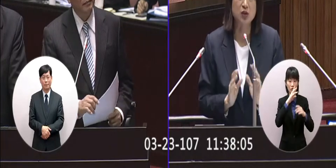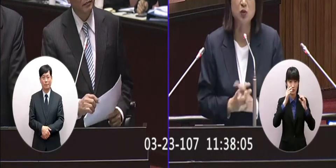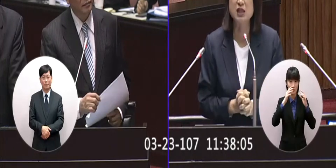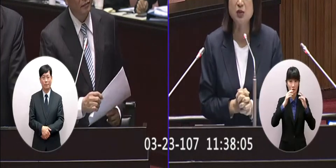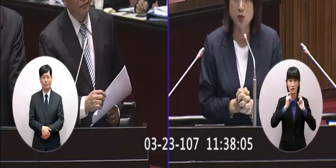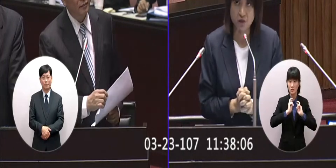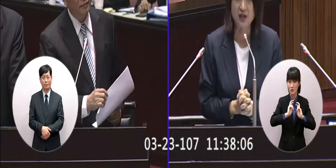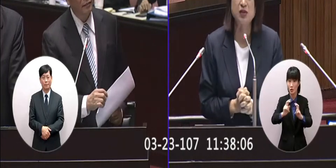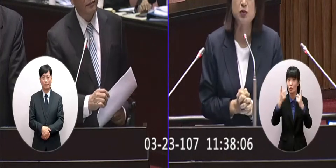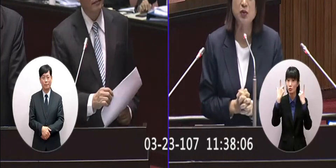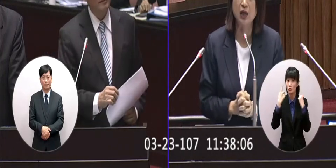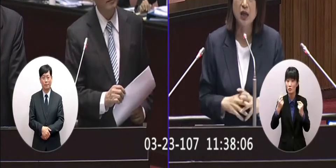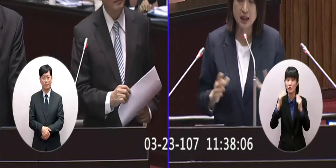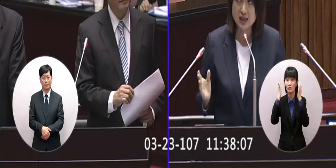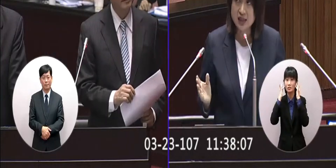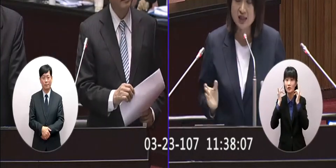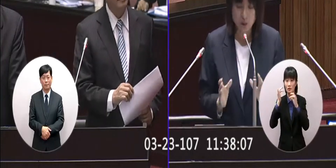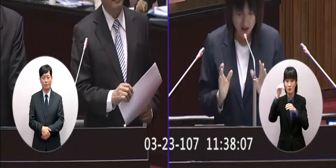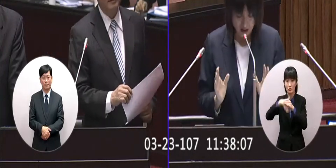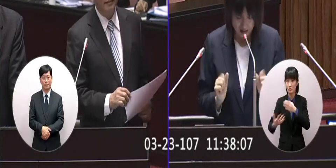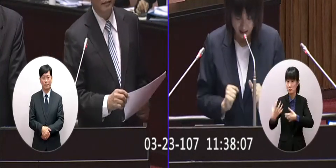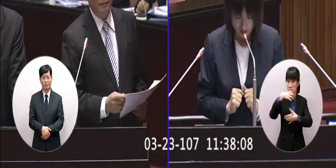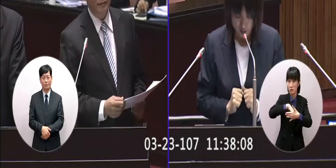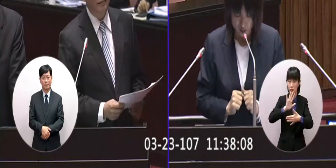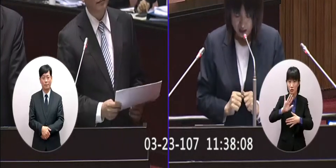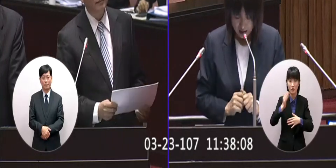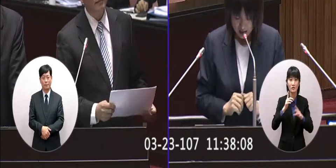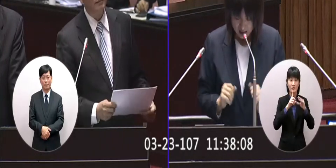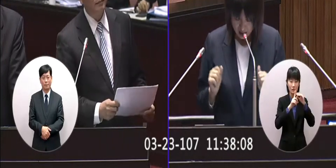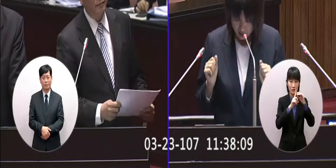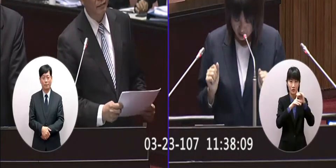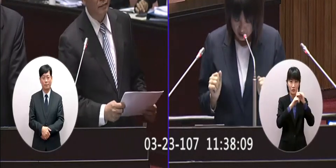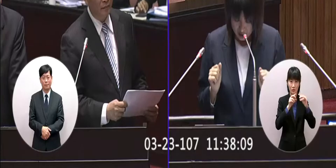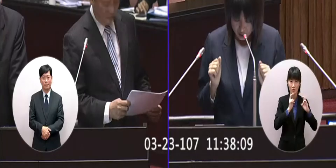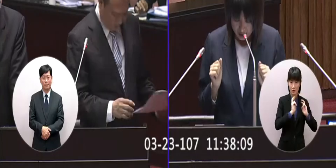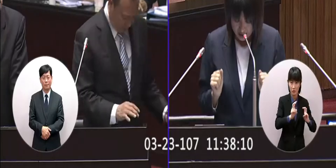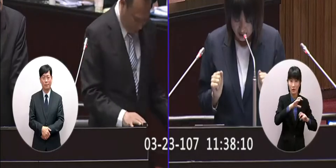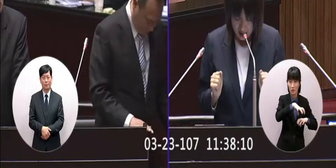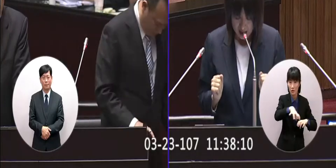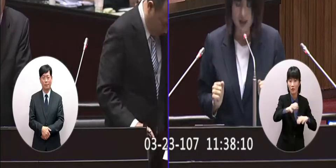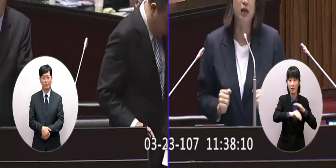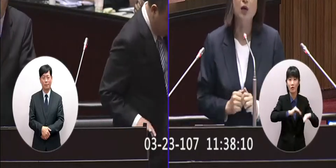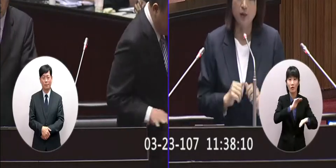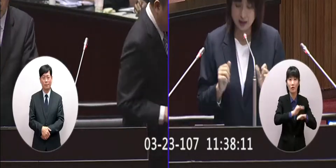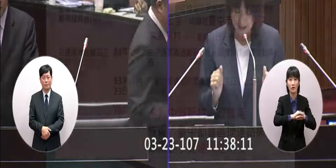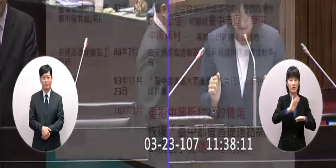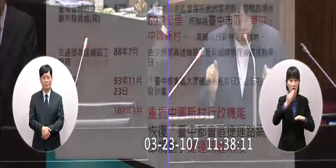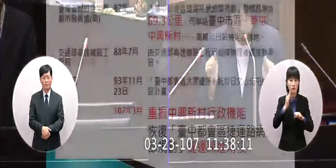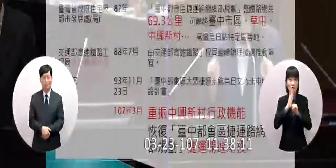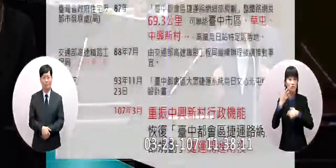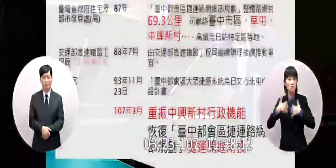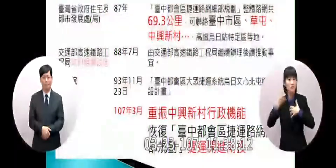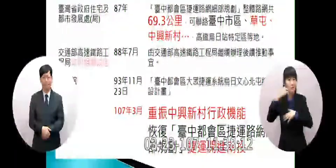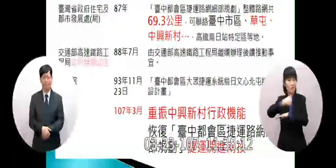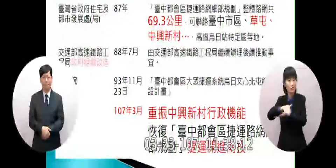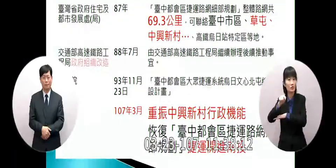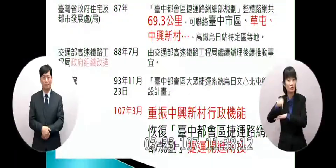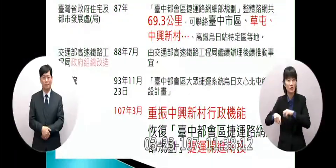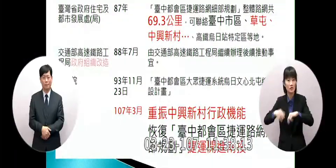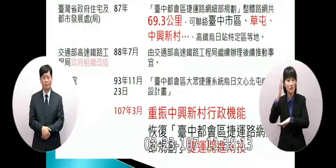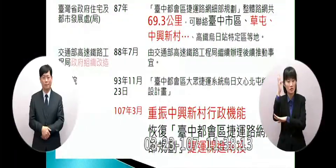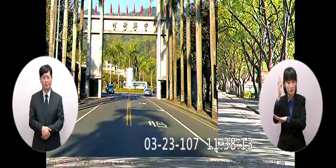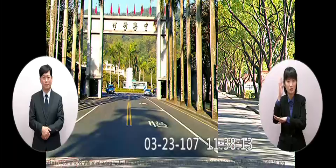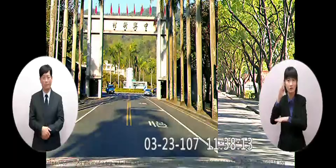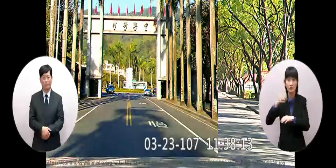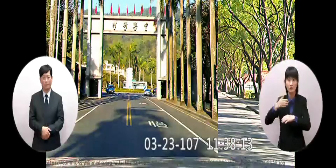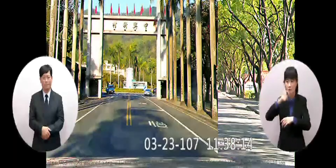草屯跟中心新村放进去的，可是现在完成了台中，但是呢，中心新村的行政机能，我们很感谢院长要恢复，可